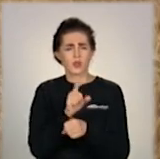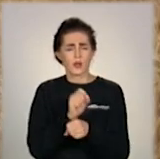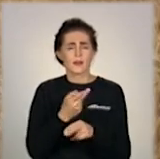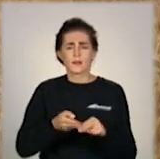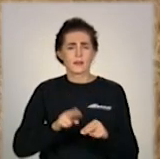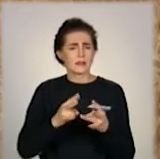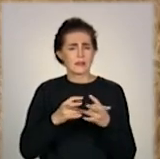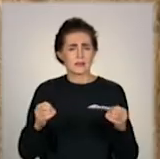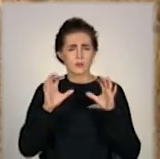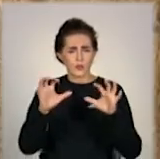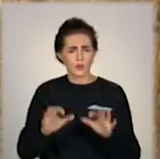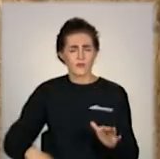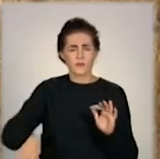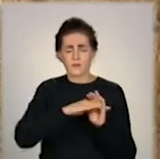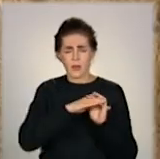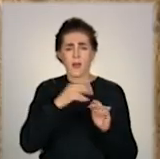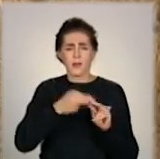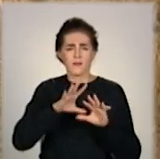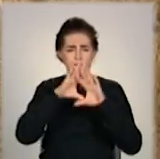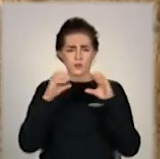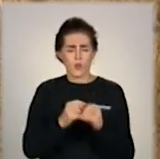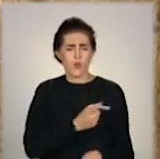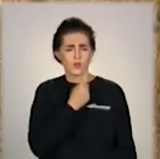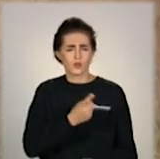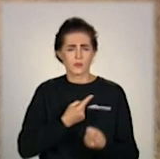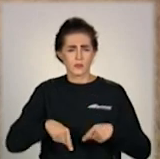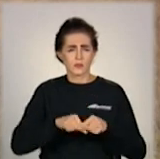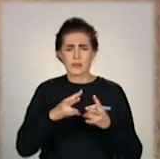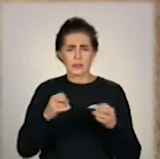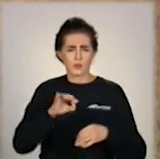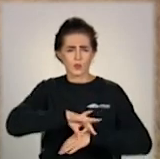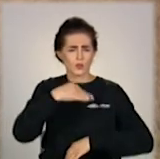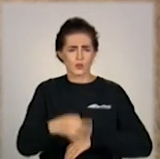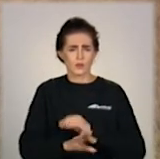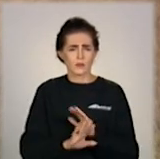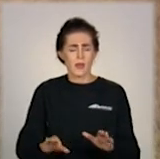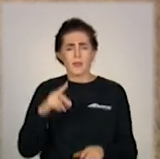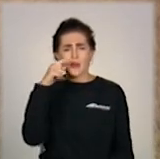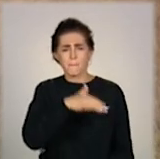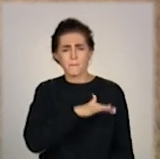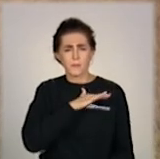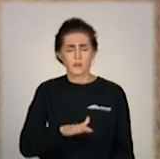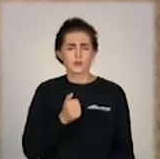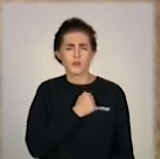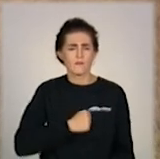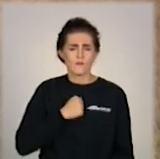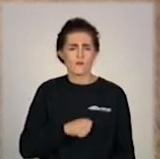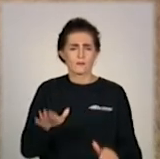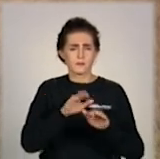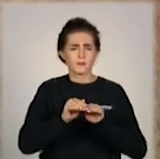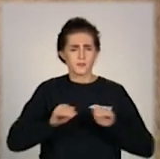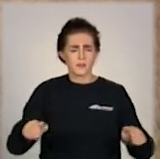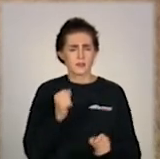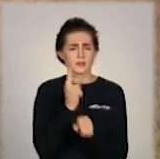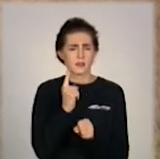заповідник, тож обмеження щодо охорони природи не жорсткі. Неправда, що було сказано, що худоба буде